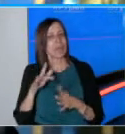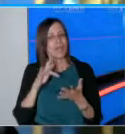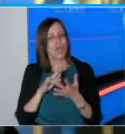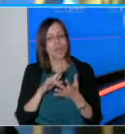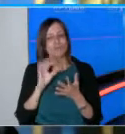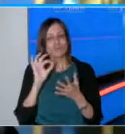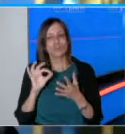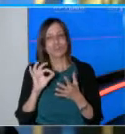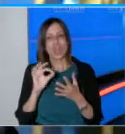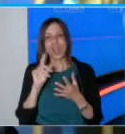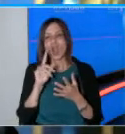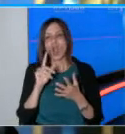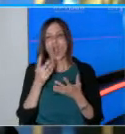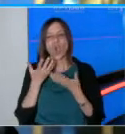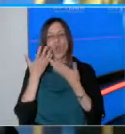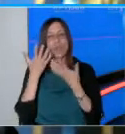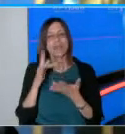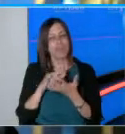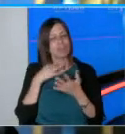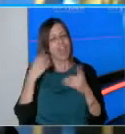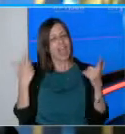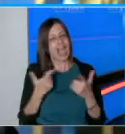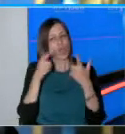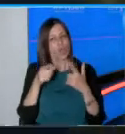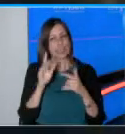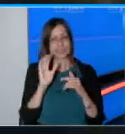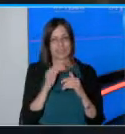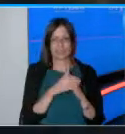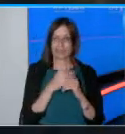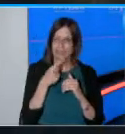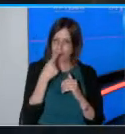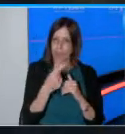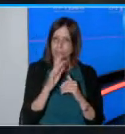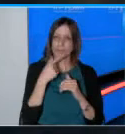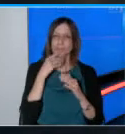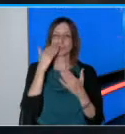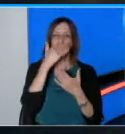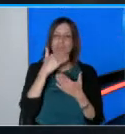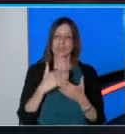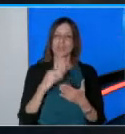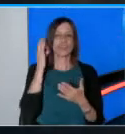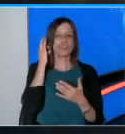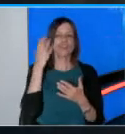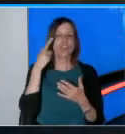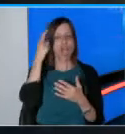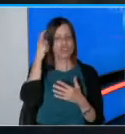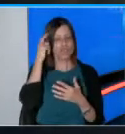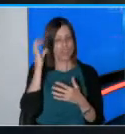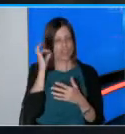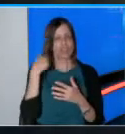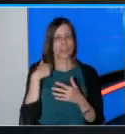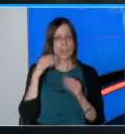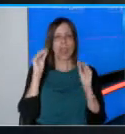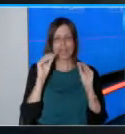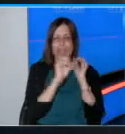את זה, ולא ממקום קורבני. אוקיי, בוא נדבר רגע גם על ההיררכיות בתוך אנשים, וכאילו החשיבה הנשית. כי תראי, אני